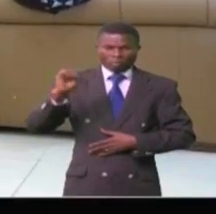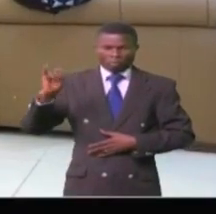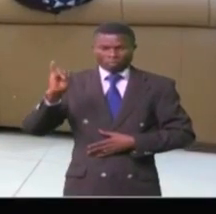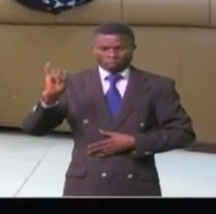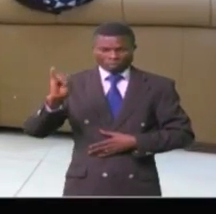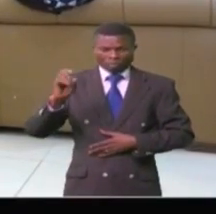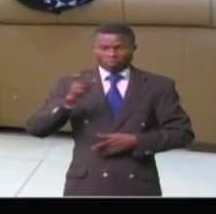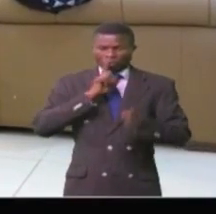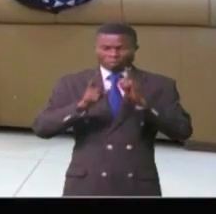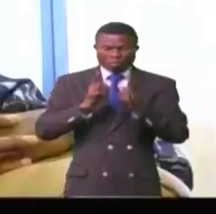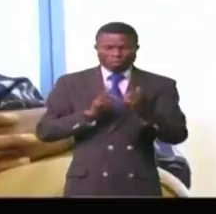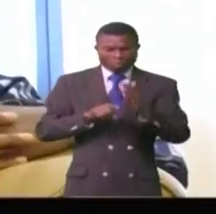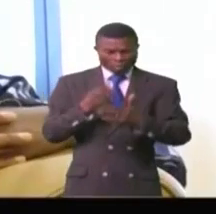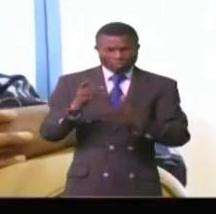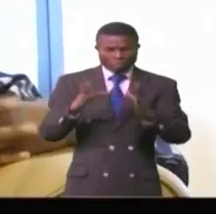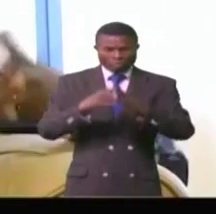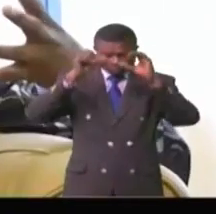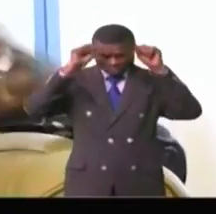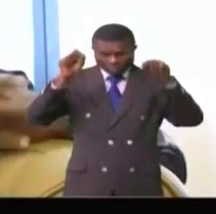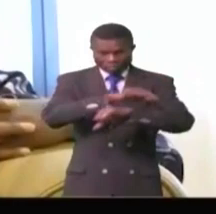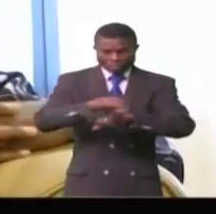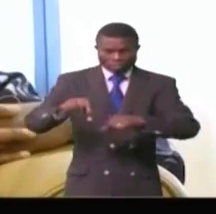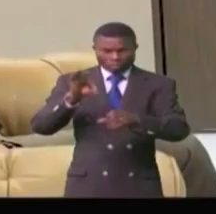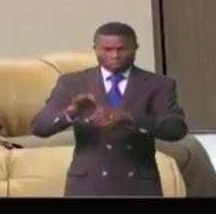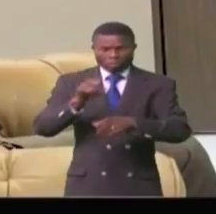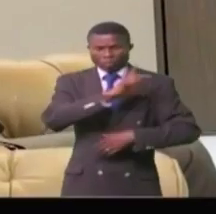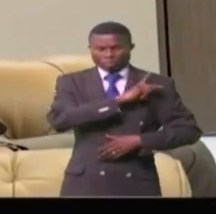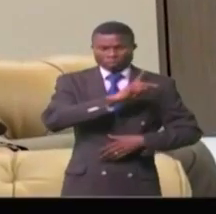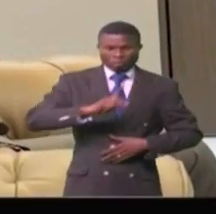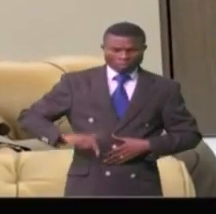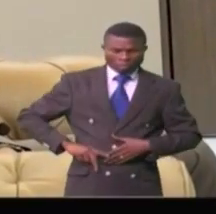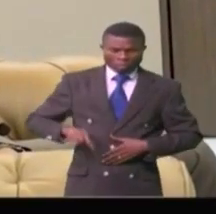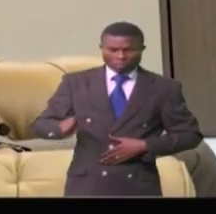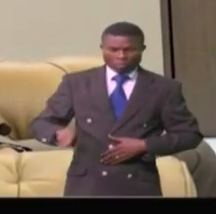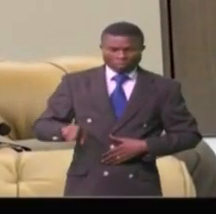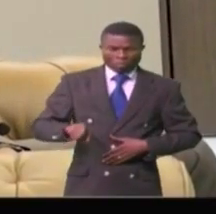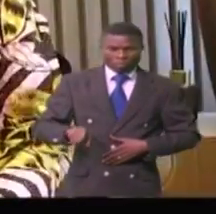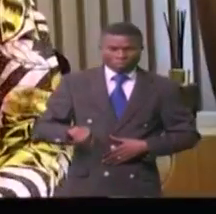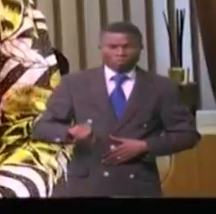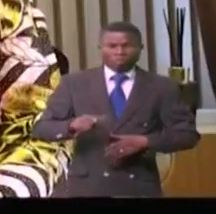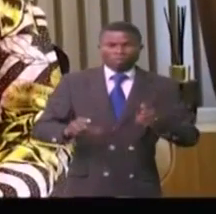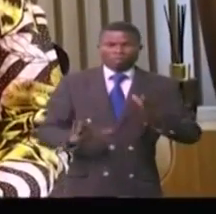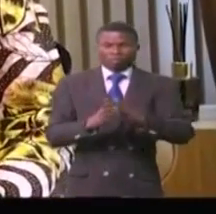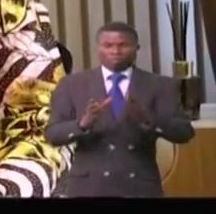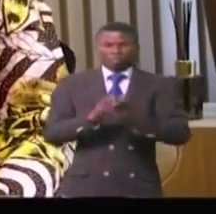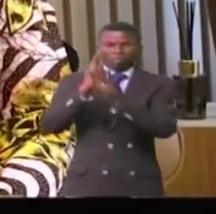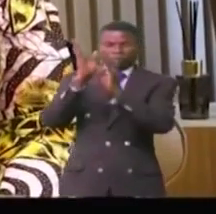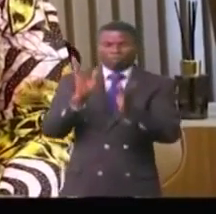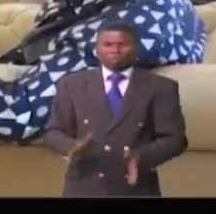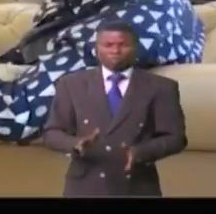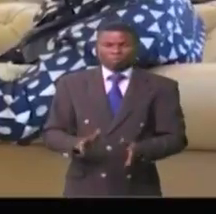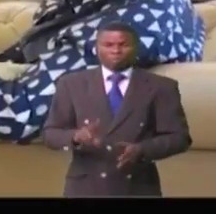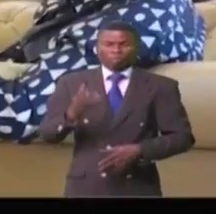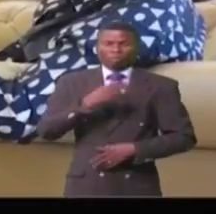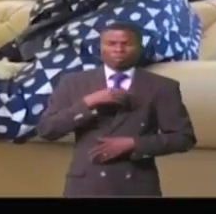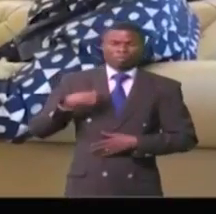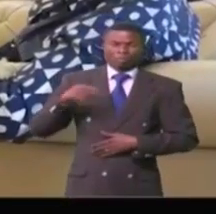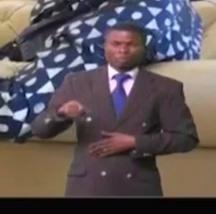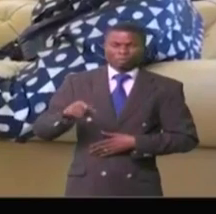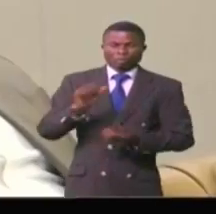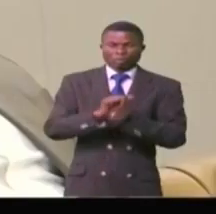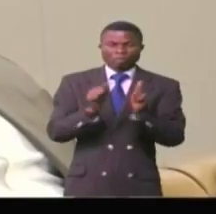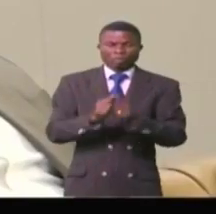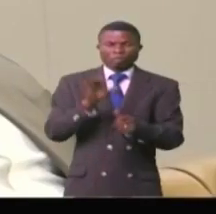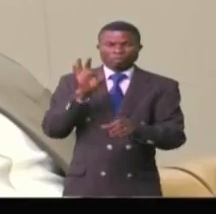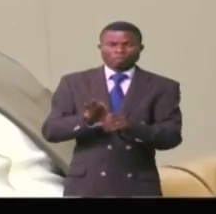eu un échange direct avec le président de la centrale électorale, Denis Kadima Kazadi, assisté du rapporteur Patricien Tiamoulela sur le